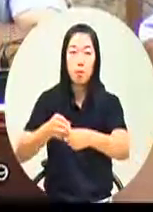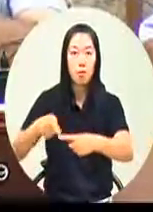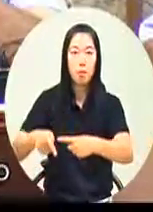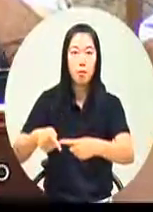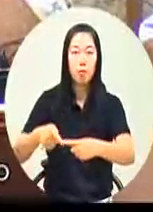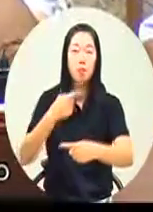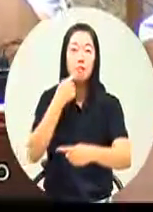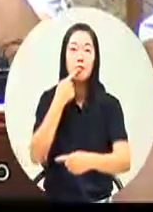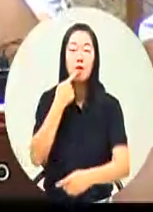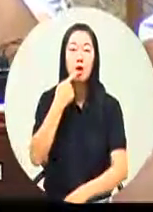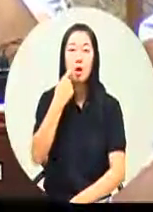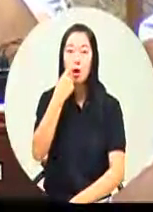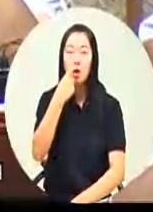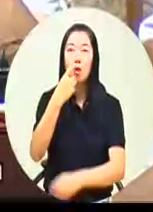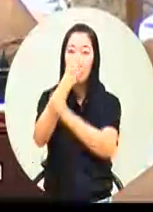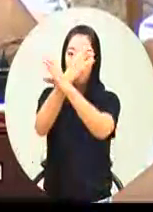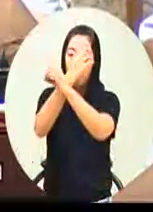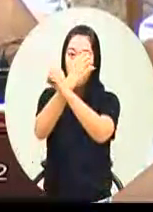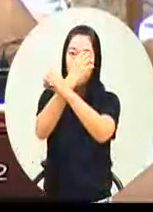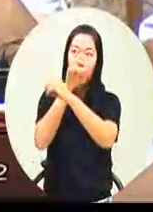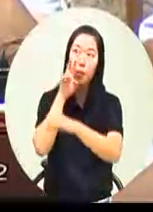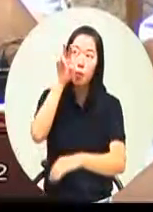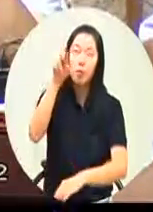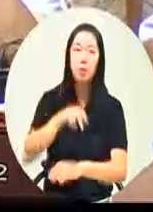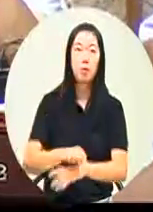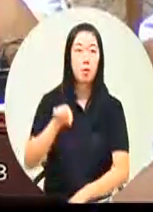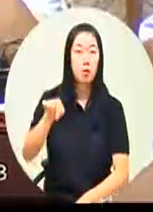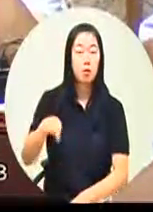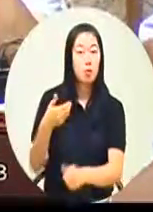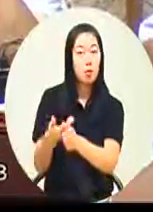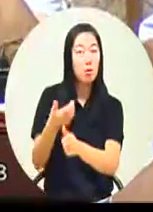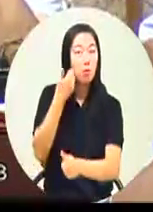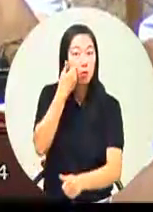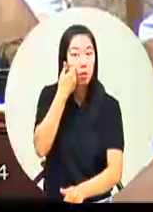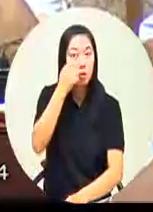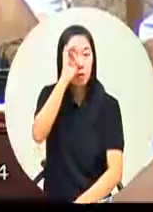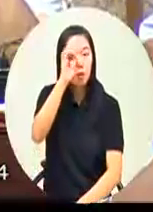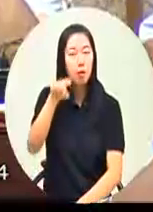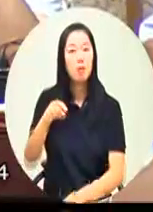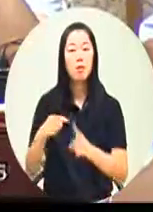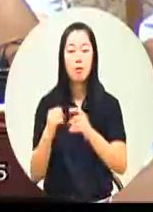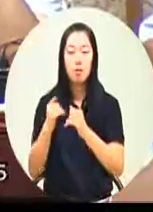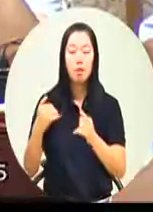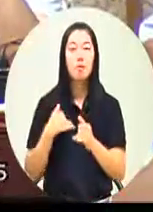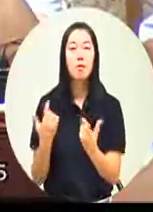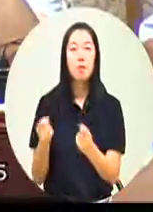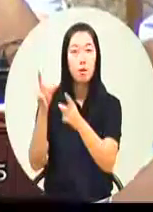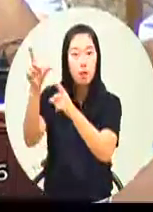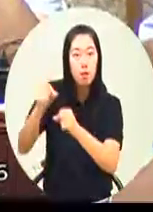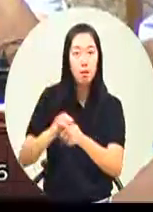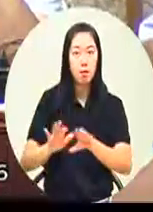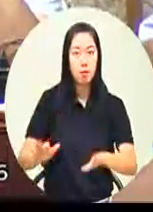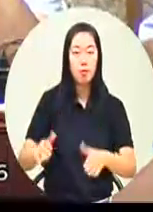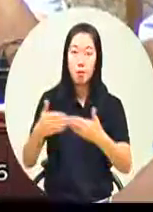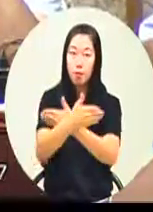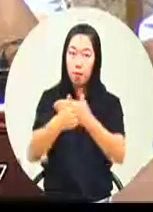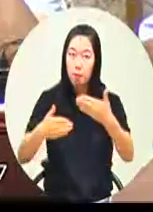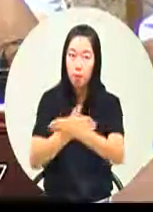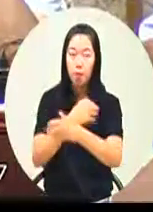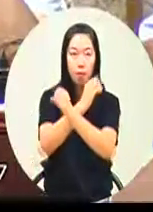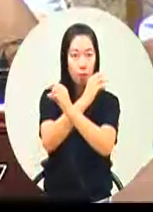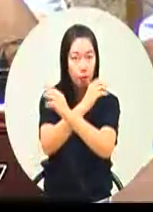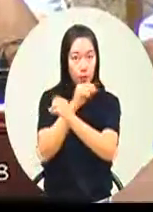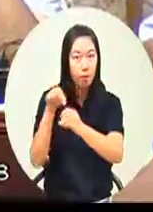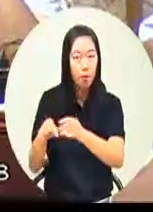灯的耗资。那红绿灯的耗资部分是给我们一般民众看的，这些还是依循在现今的交通耗资的运作之